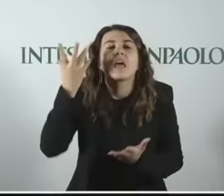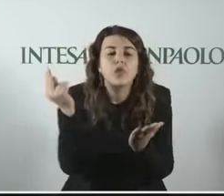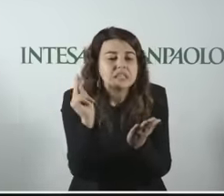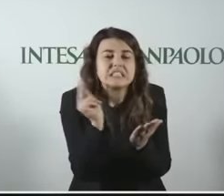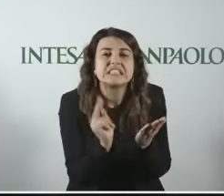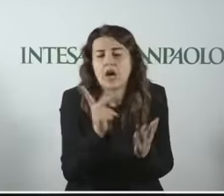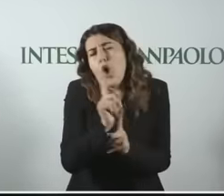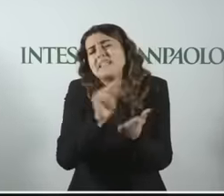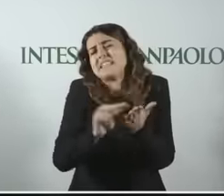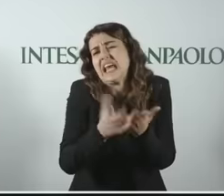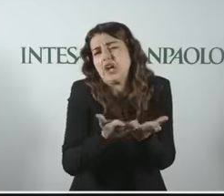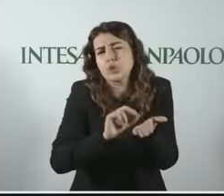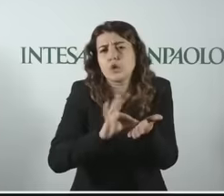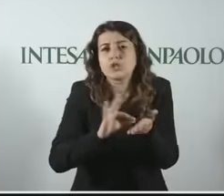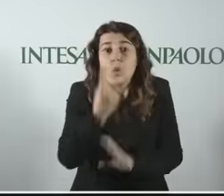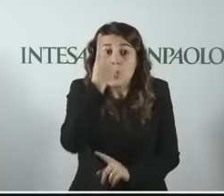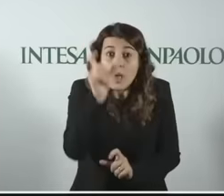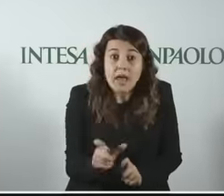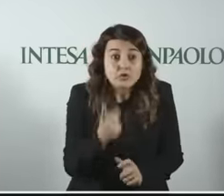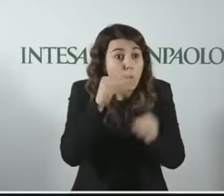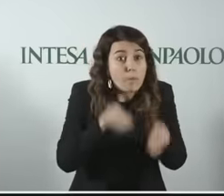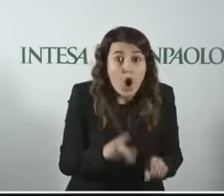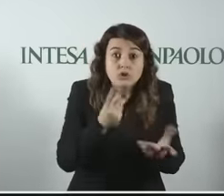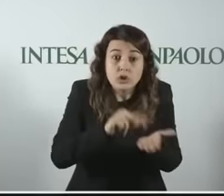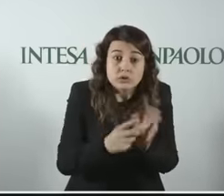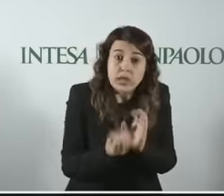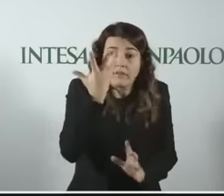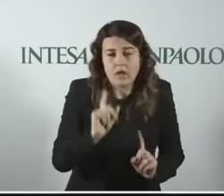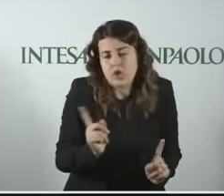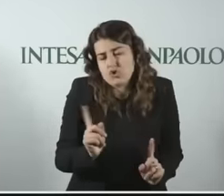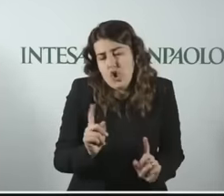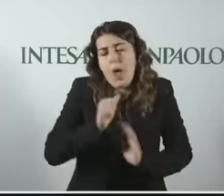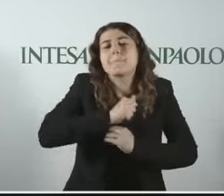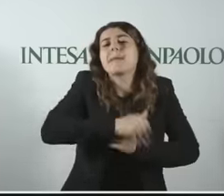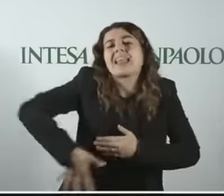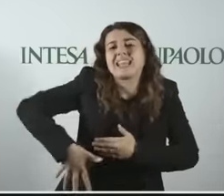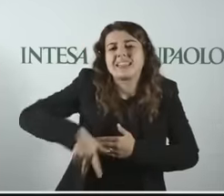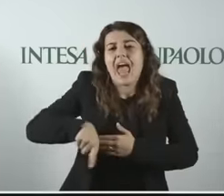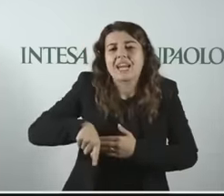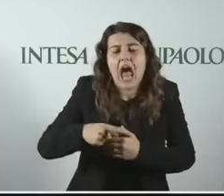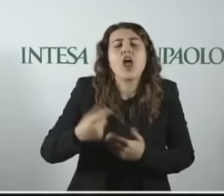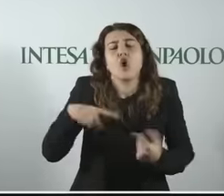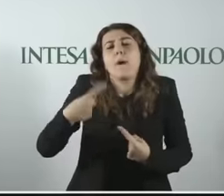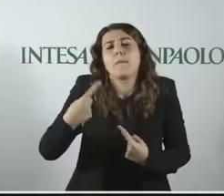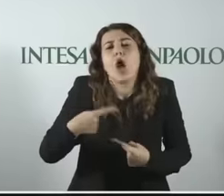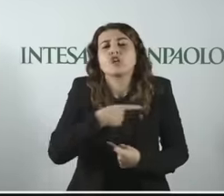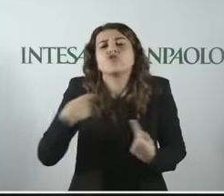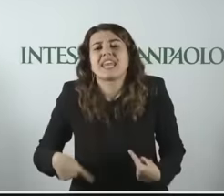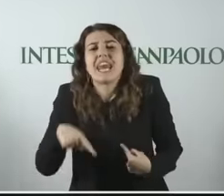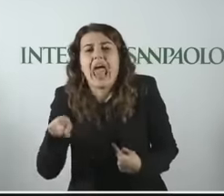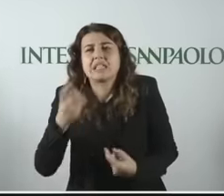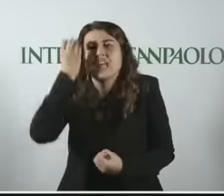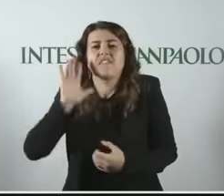mica l'ha inventata qualcuno in un posto solo io nel mediter aneo l'hanno inventata e i cinesi se la sono inventata per conto